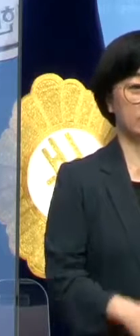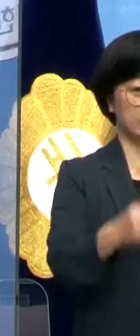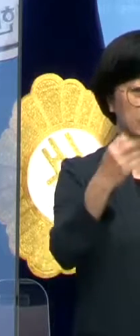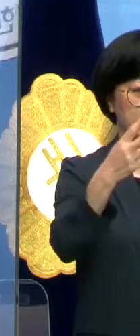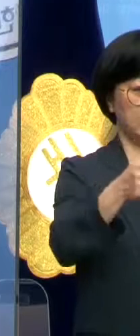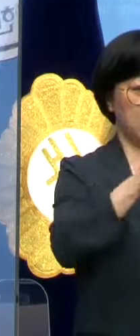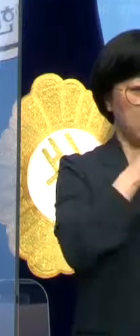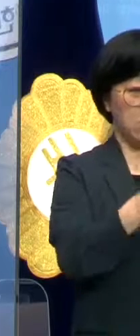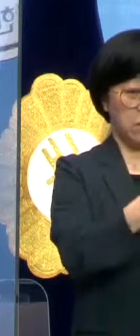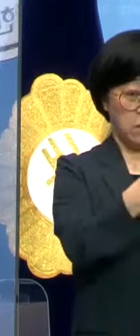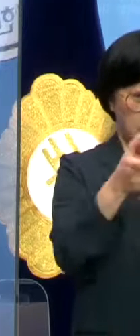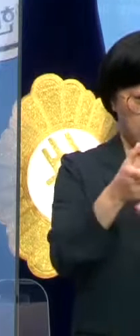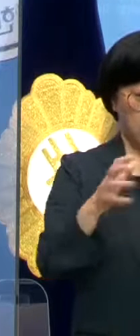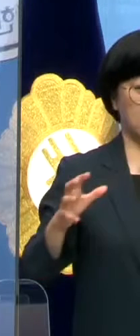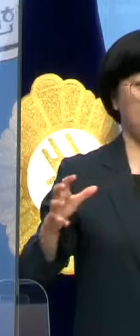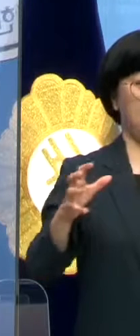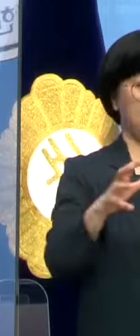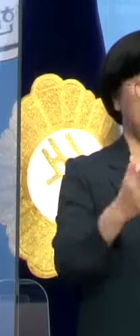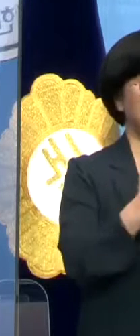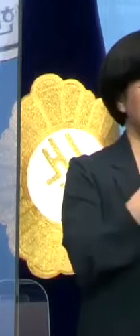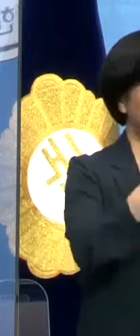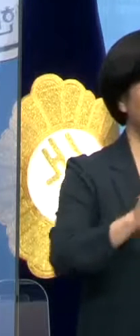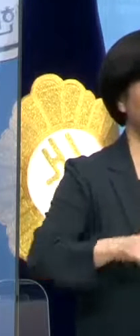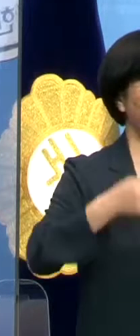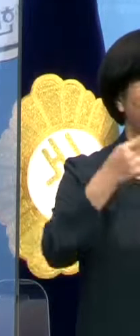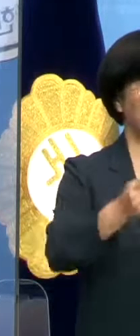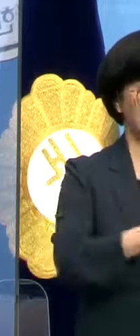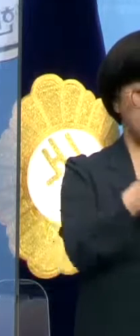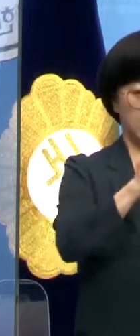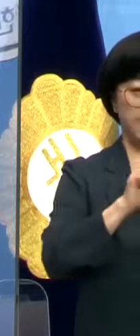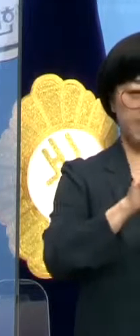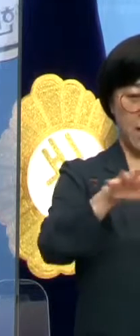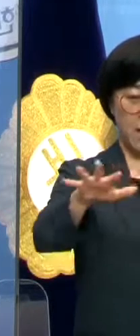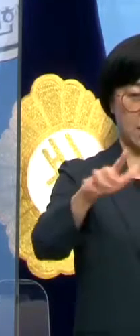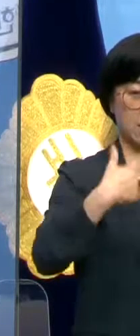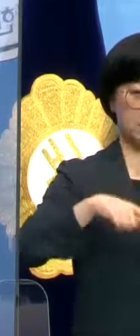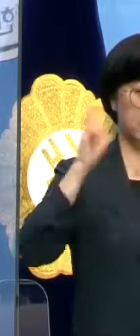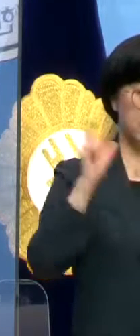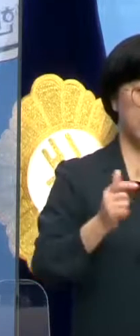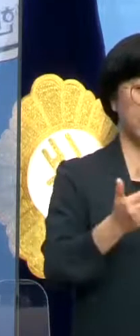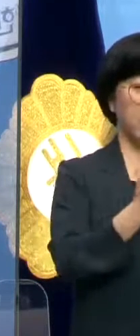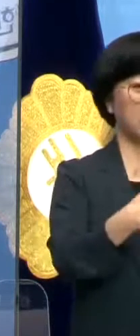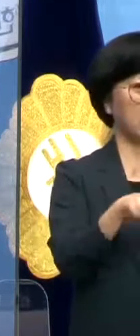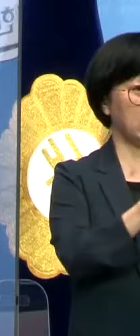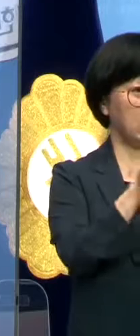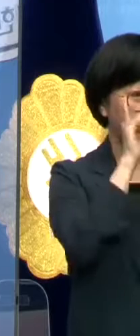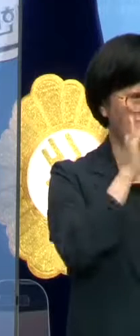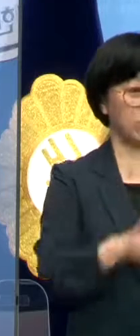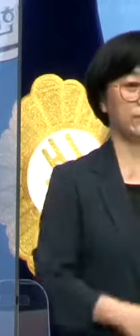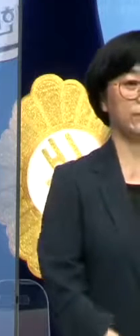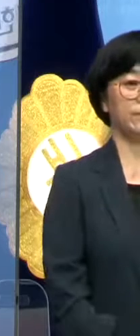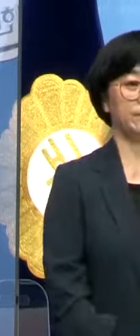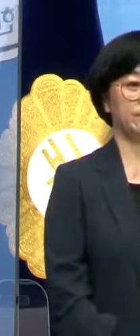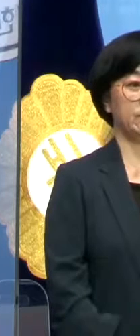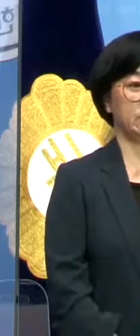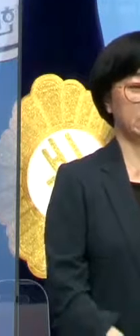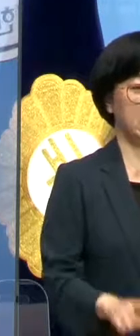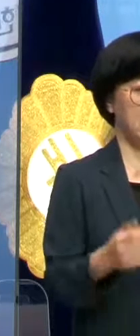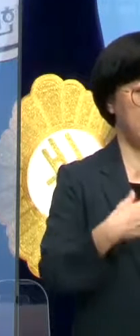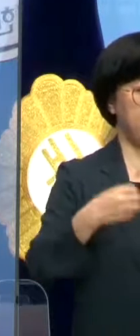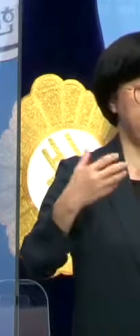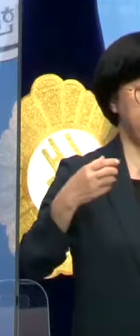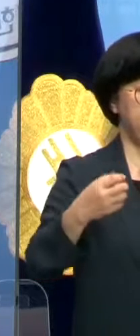그리고 물대포를 동원하여 집회에 참여한 시민들을 해산시키는 등 강경한 대응에 도 나서고 있습니다 이에 맞서서